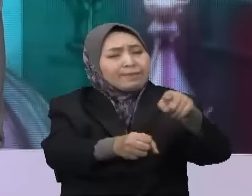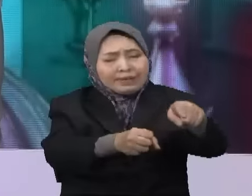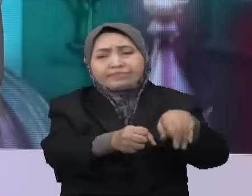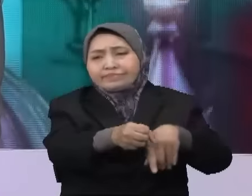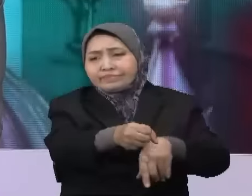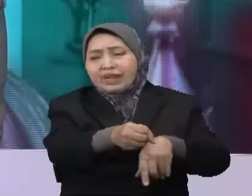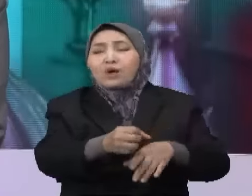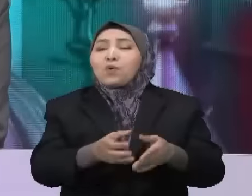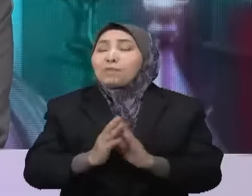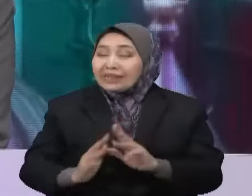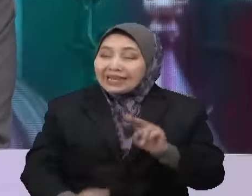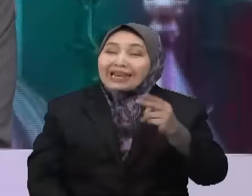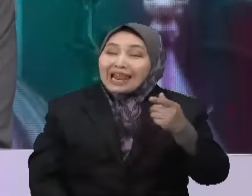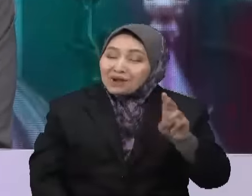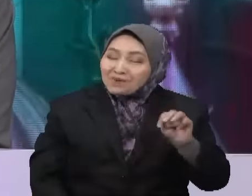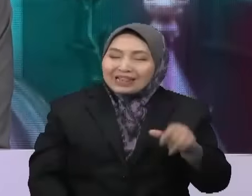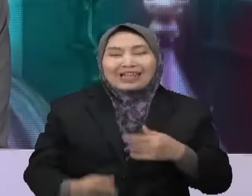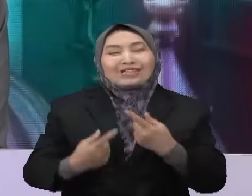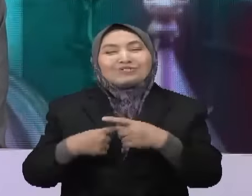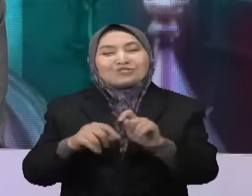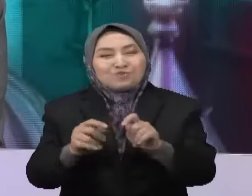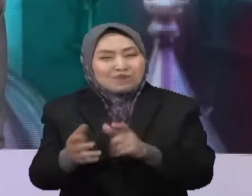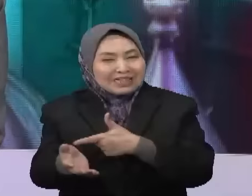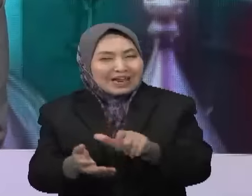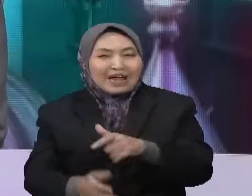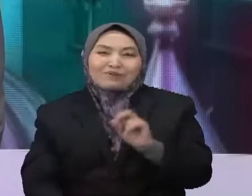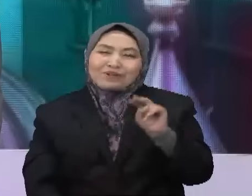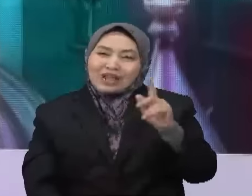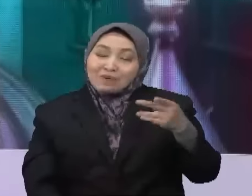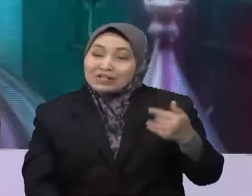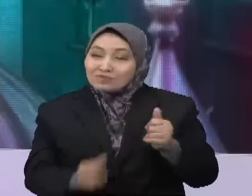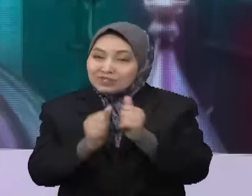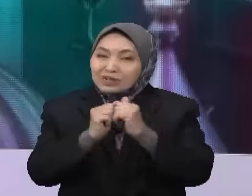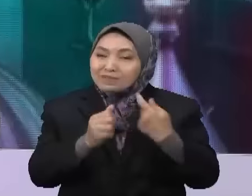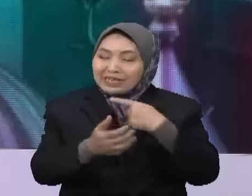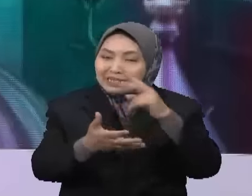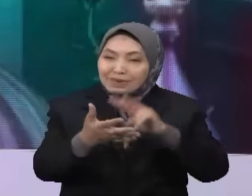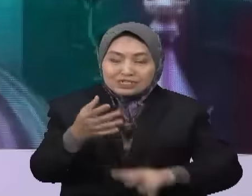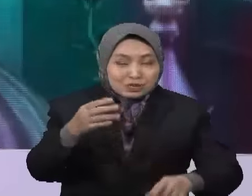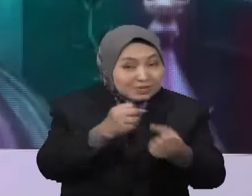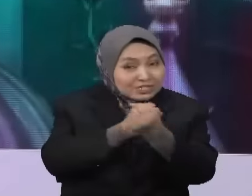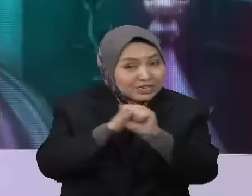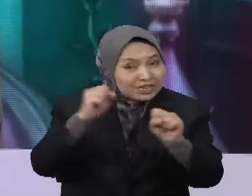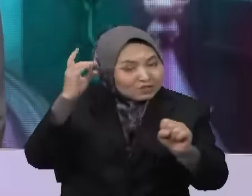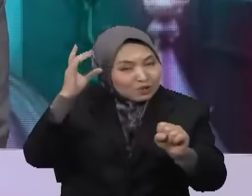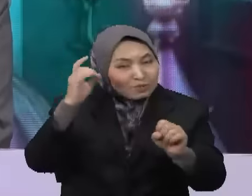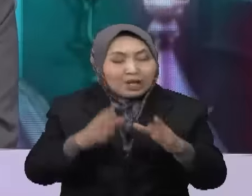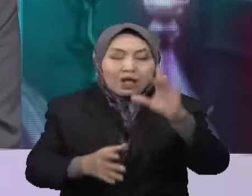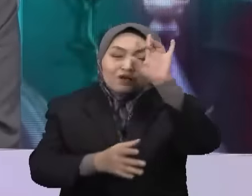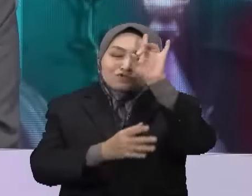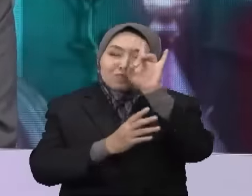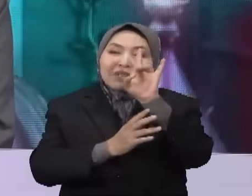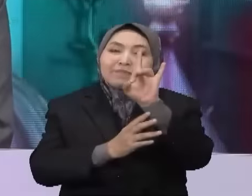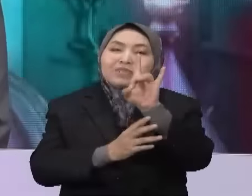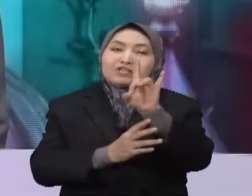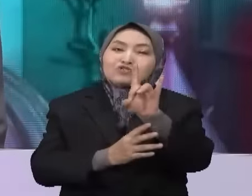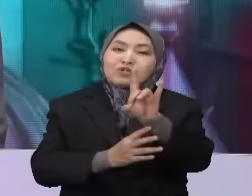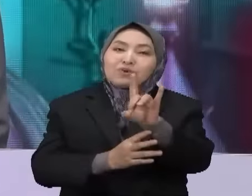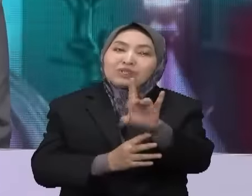Minta Nahawan. Okey, baik. Kita cuba Taranum Nahawan untuk permulaan ni. Sama-sama kita baca, ya. Bersedia insyaAllah. Baik. A'udzubillahi minasyaitanirrajim.